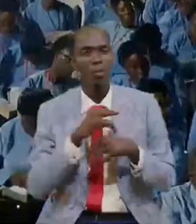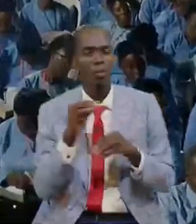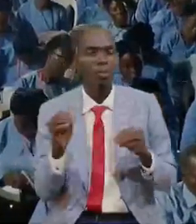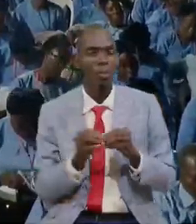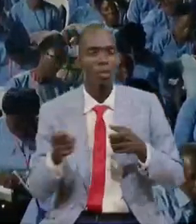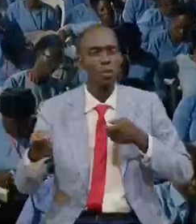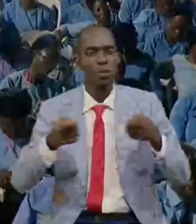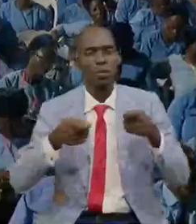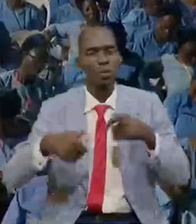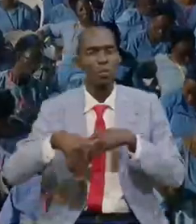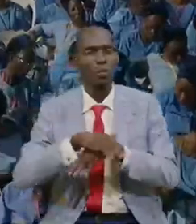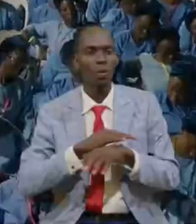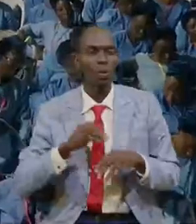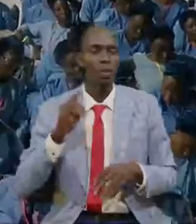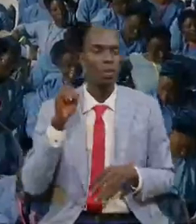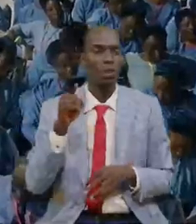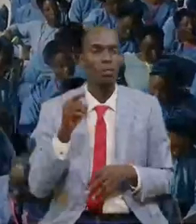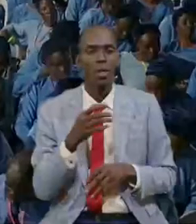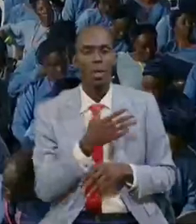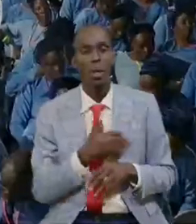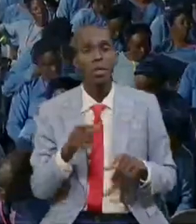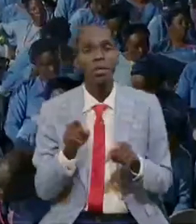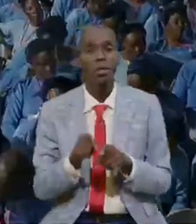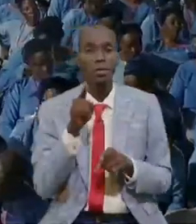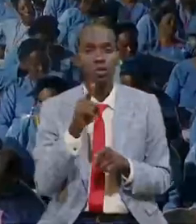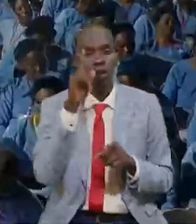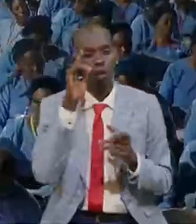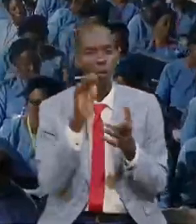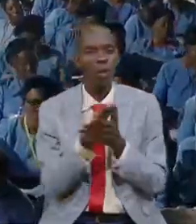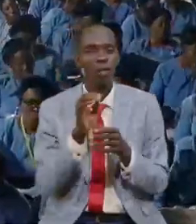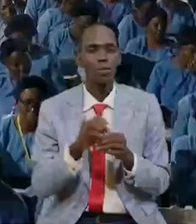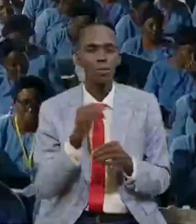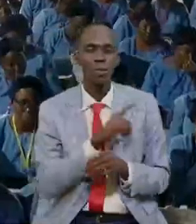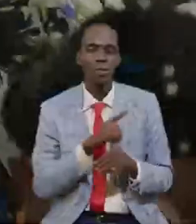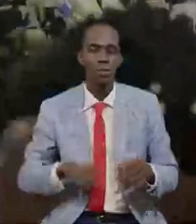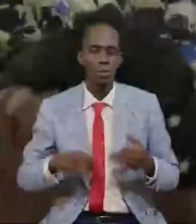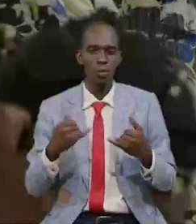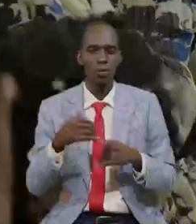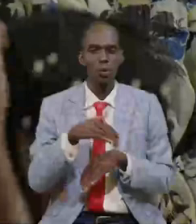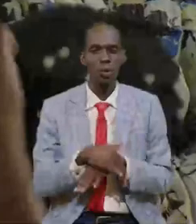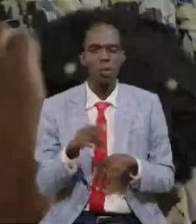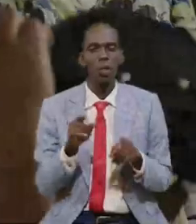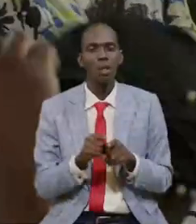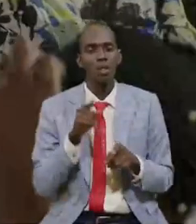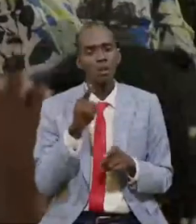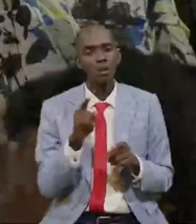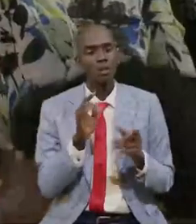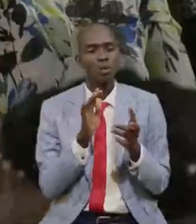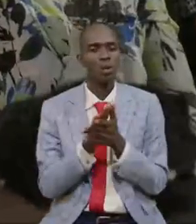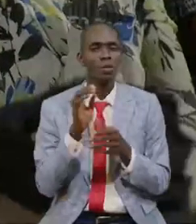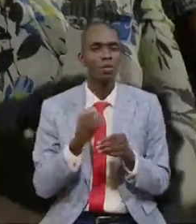pouvoir sur lui. Amen. Et comme vous croyez au Seigneur ce soir, et comme vous croyez et